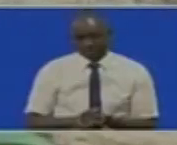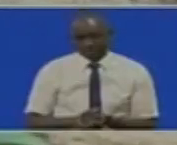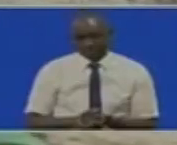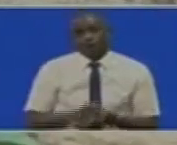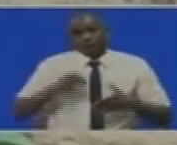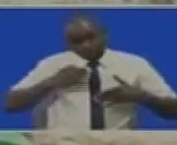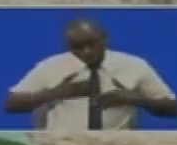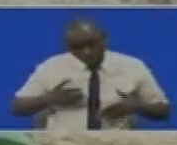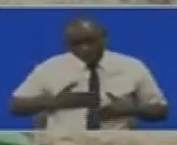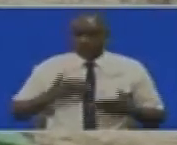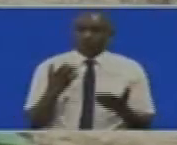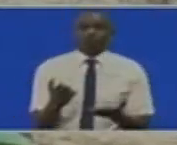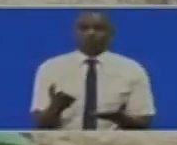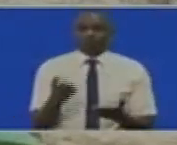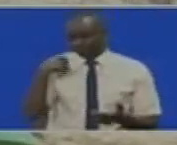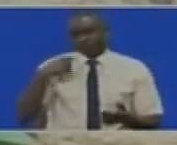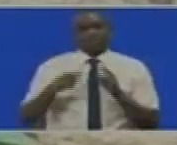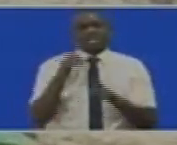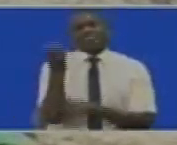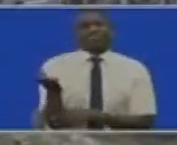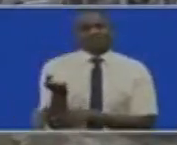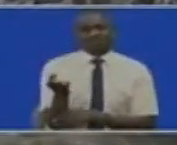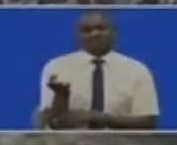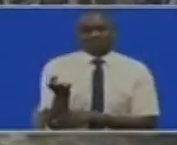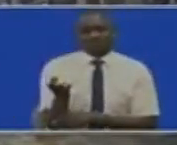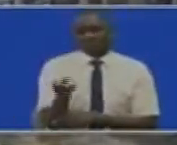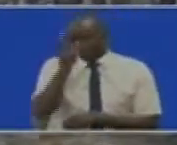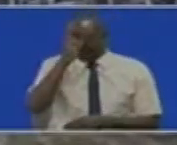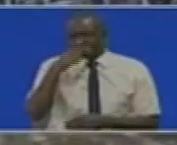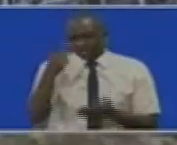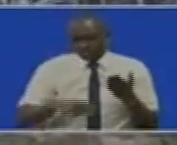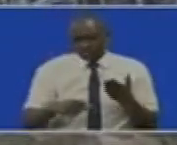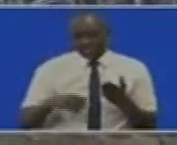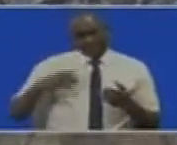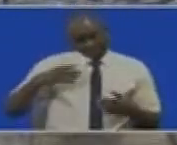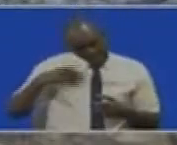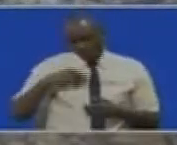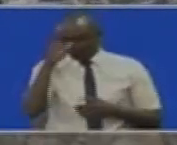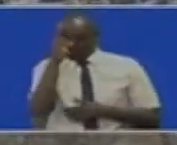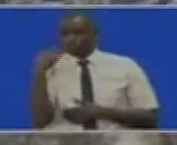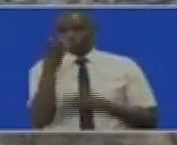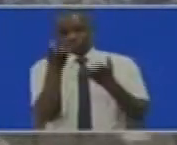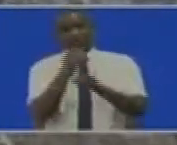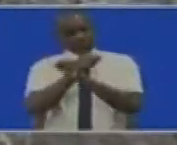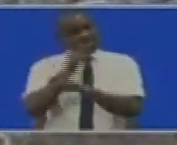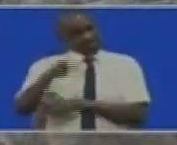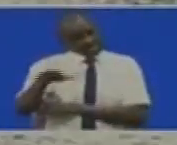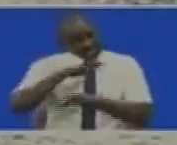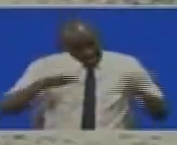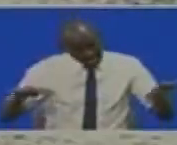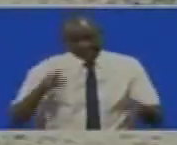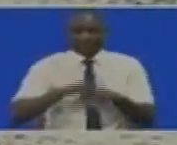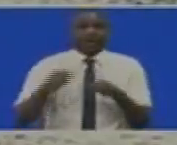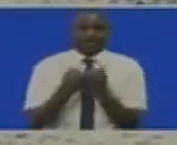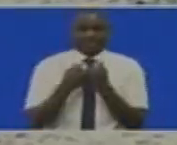meli ya mtoto yangu kuona sahi. Polisi wamesema baadhi ya maafisa walioshika doria shambani humo wakati wa